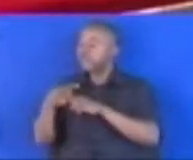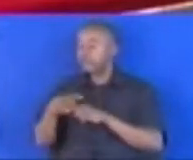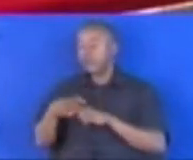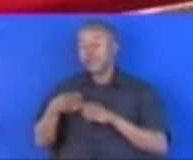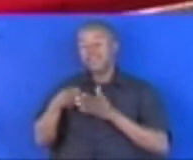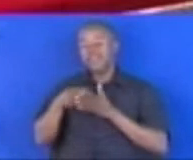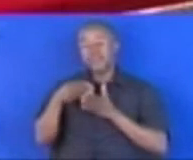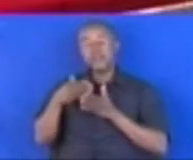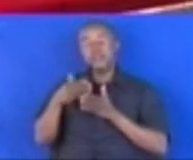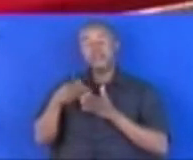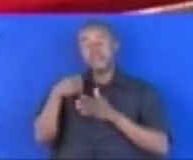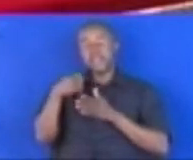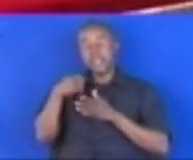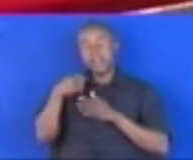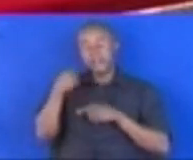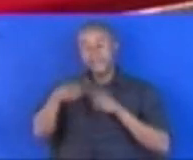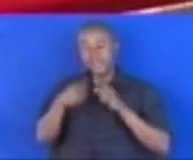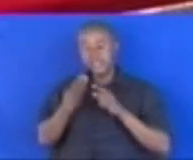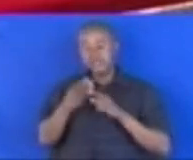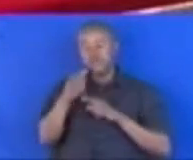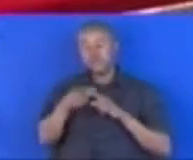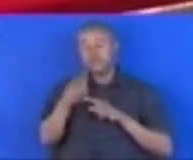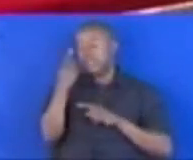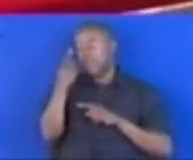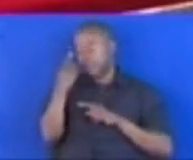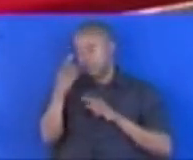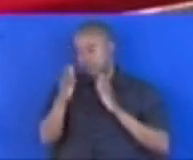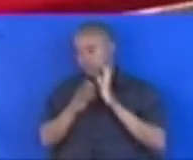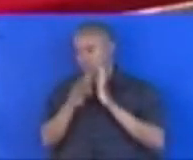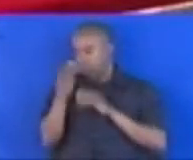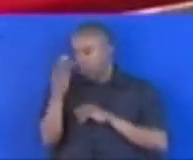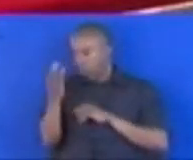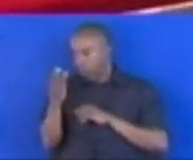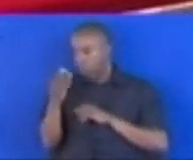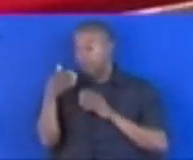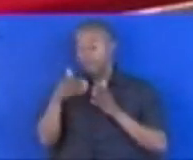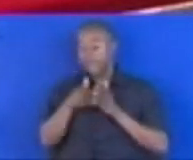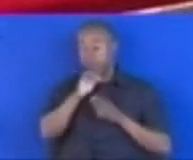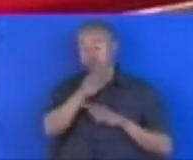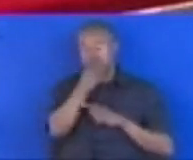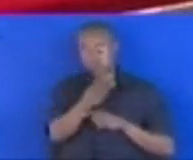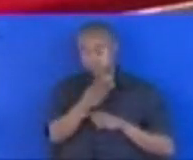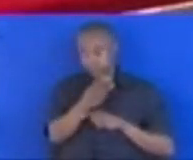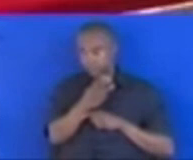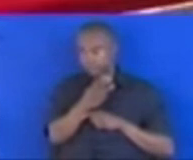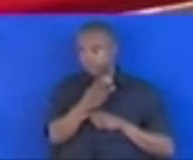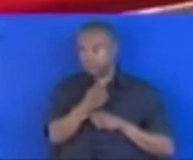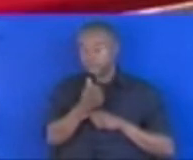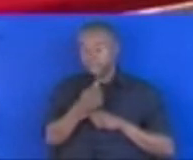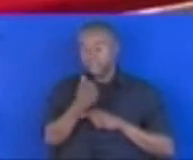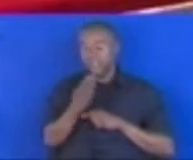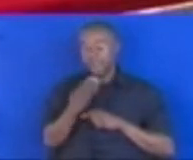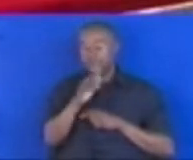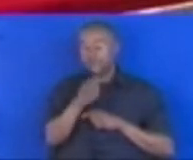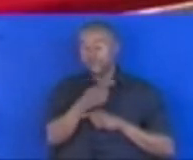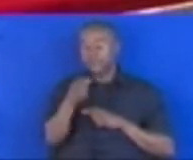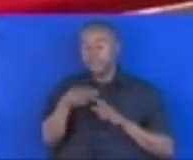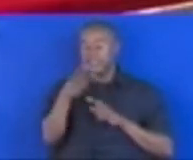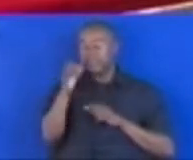bilioni 193.3, ambapo hadi kufikia Machi 2021 shilingi bilioni